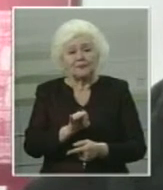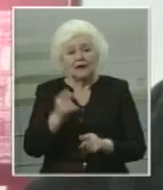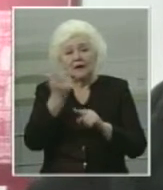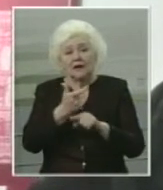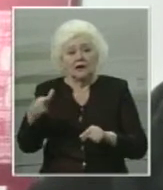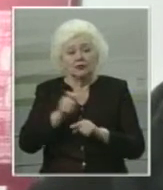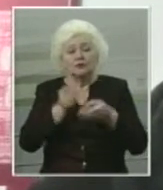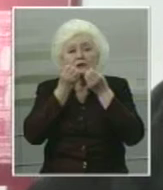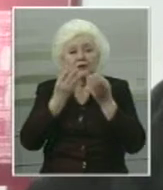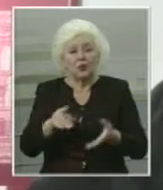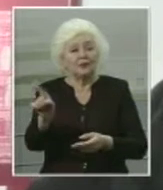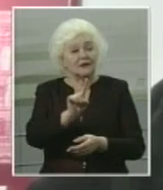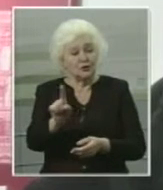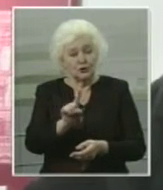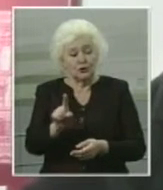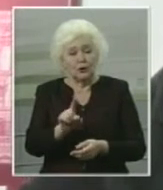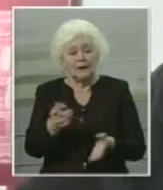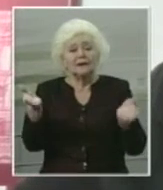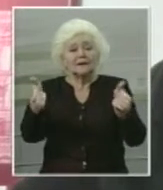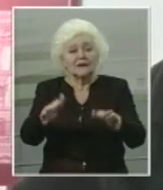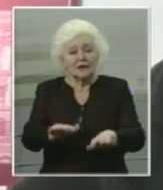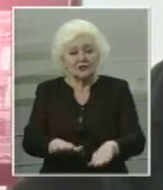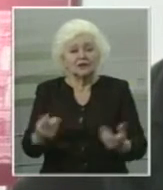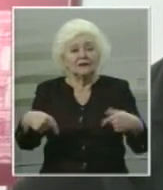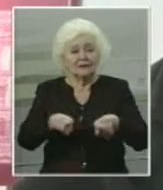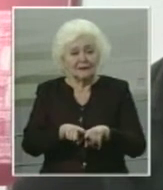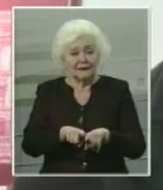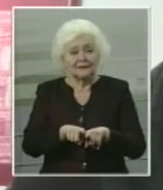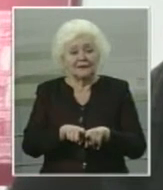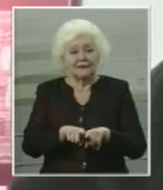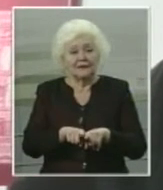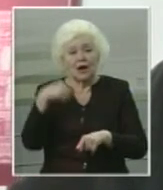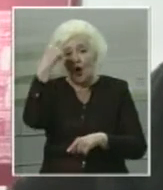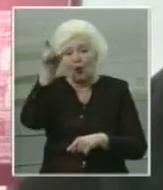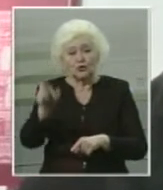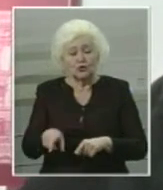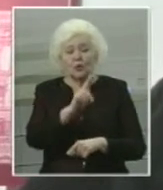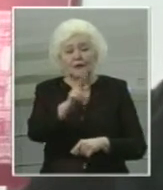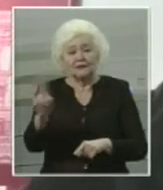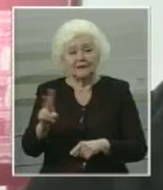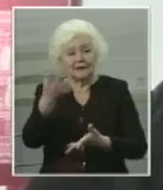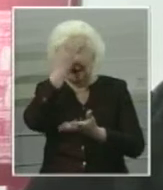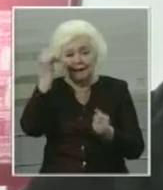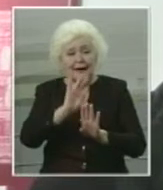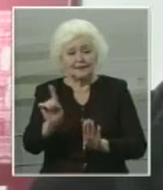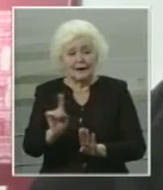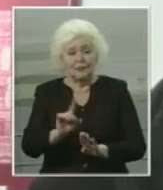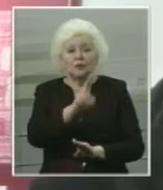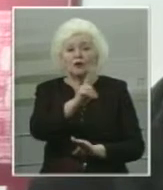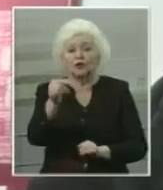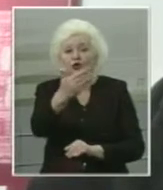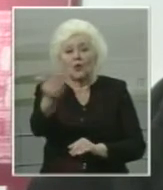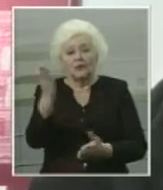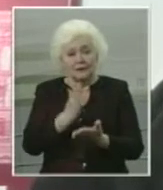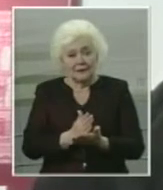дуже добре, що залишилися такі особи, які не забули,